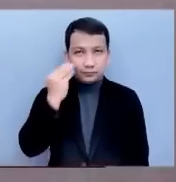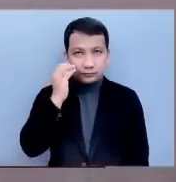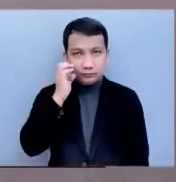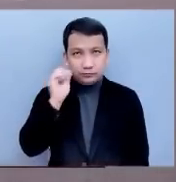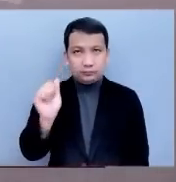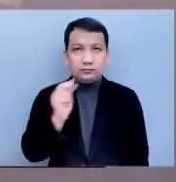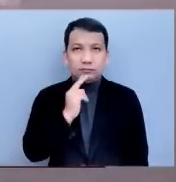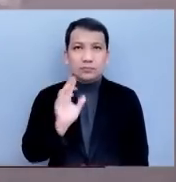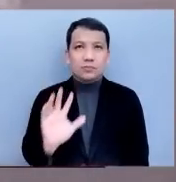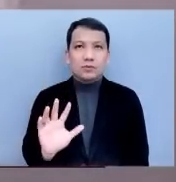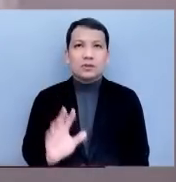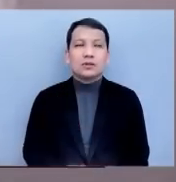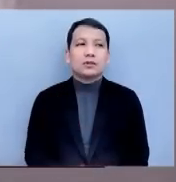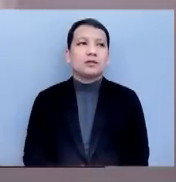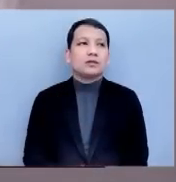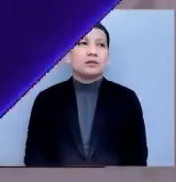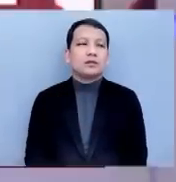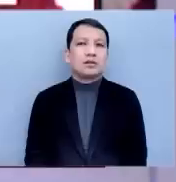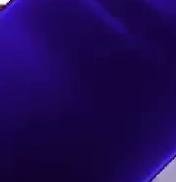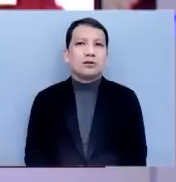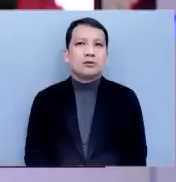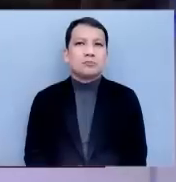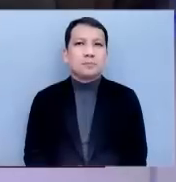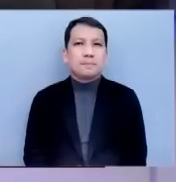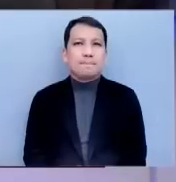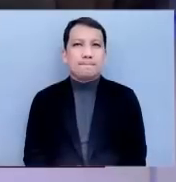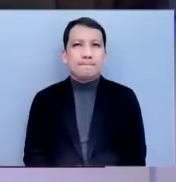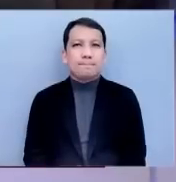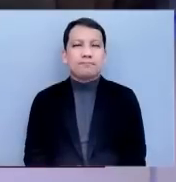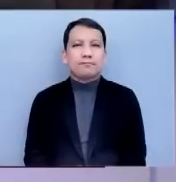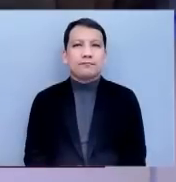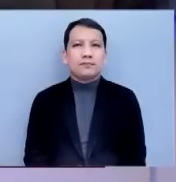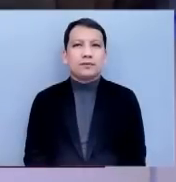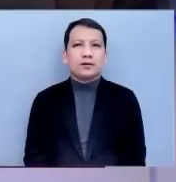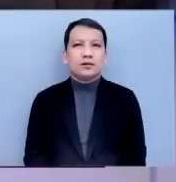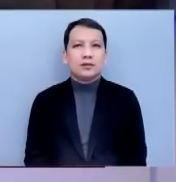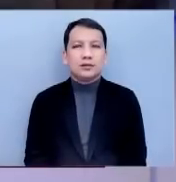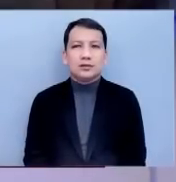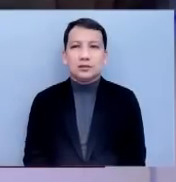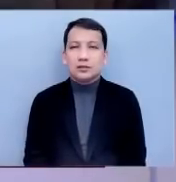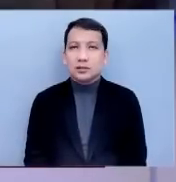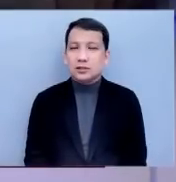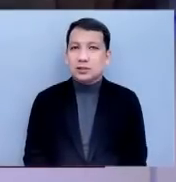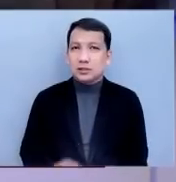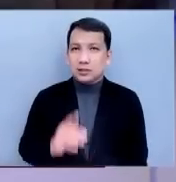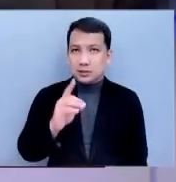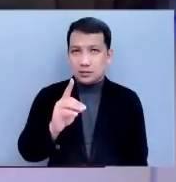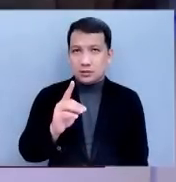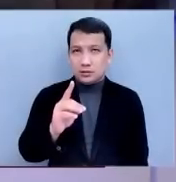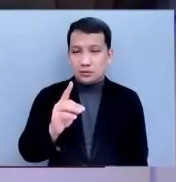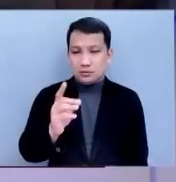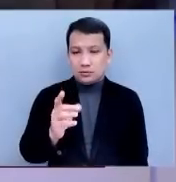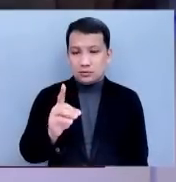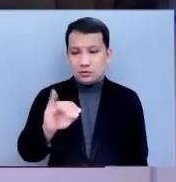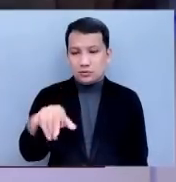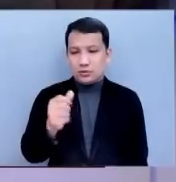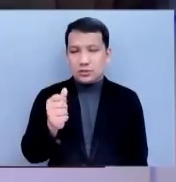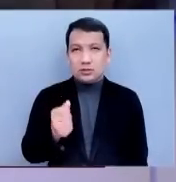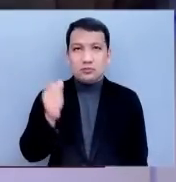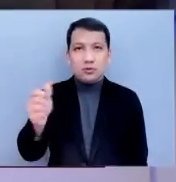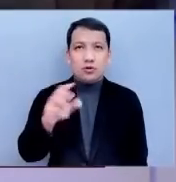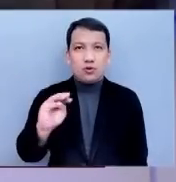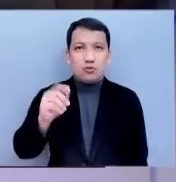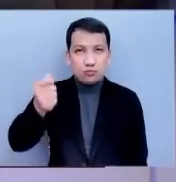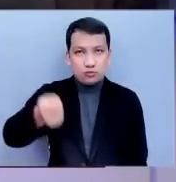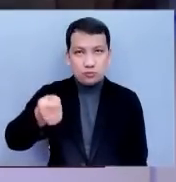Alcaide, News 5. Sa halip na Department of Justice, ombudsman daw dapat ang humawak sa investigasyon